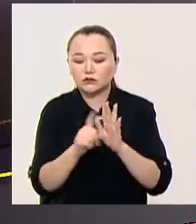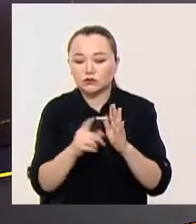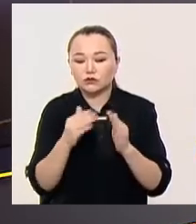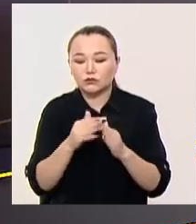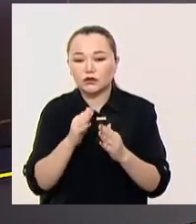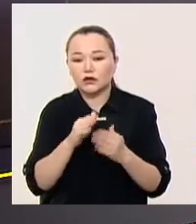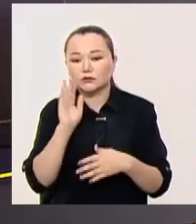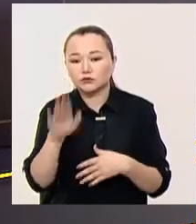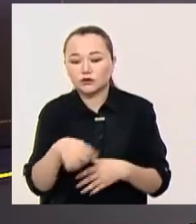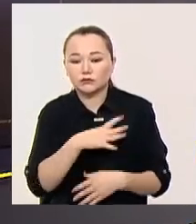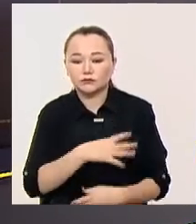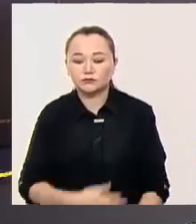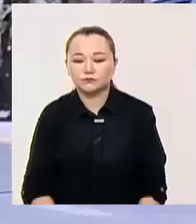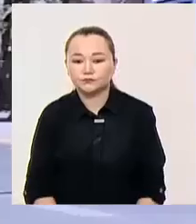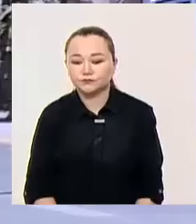үйлеріне жіберілген болатын.